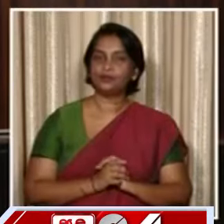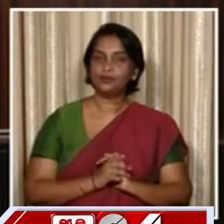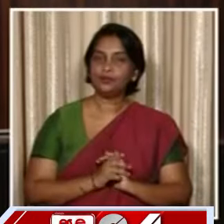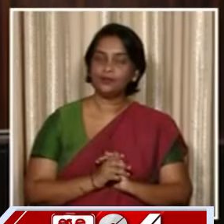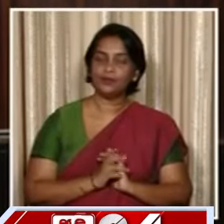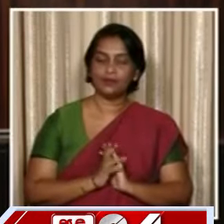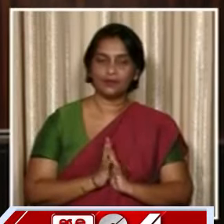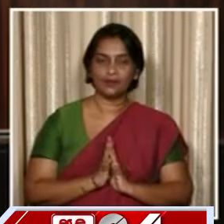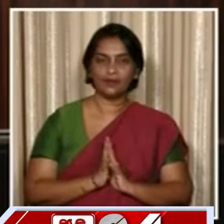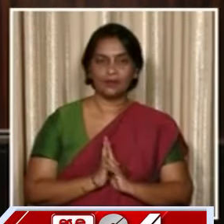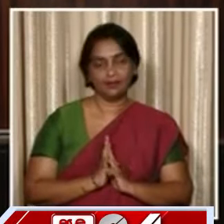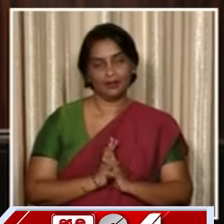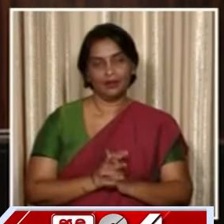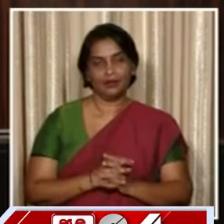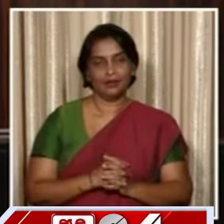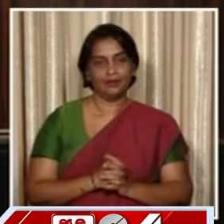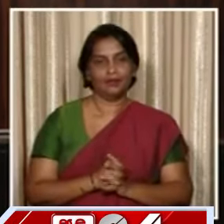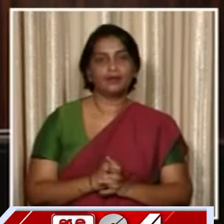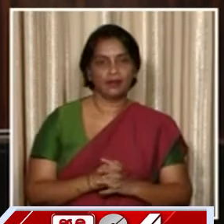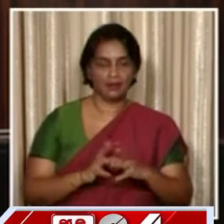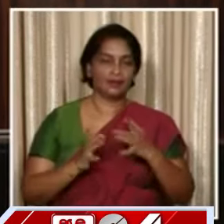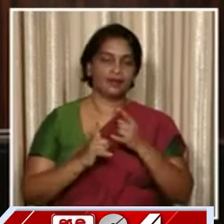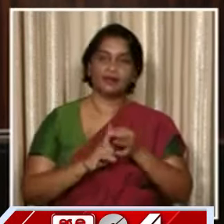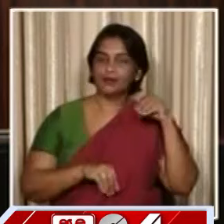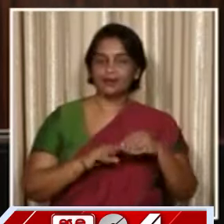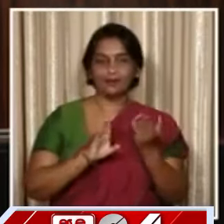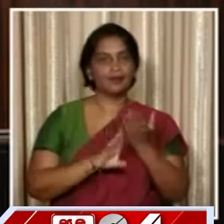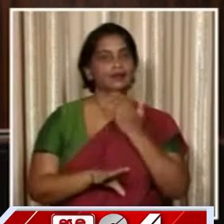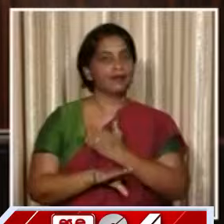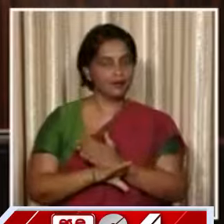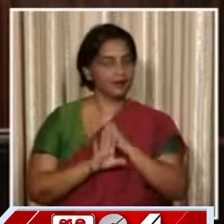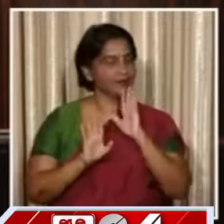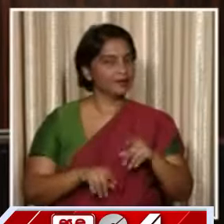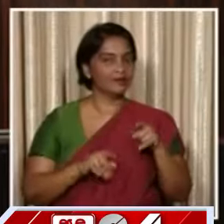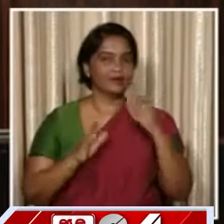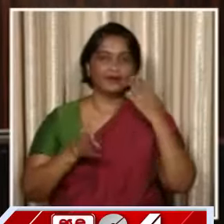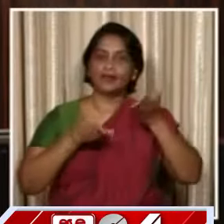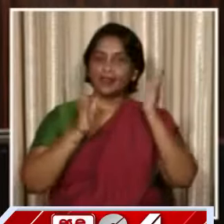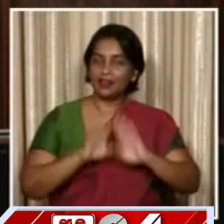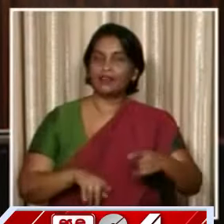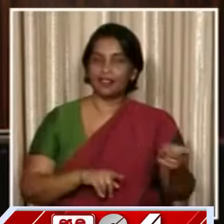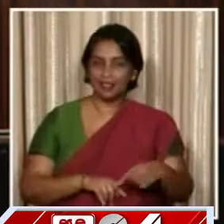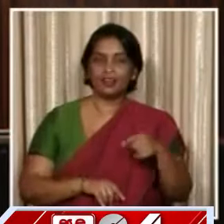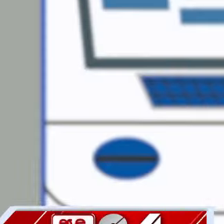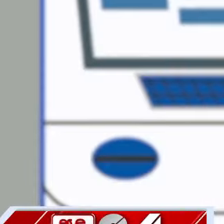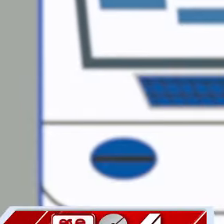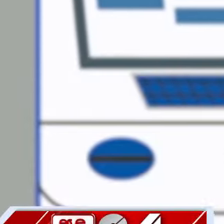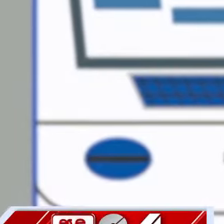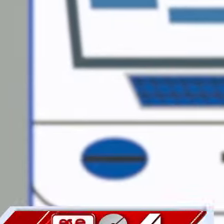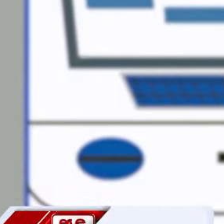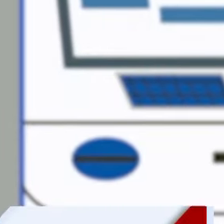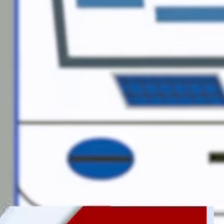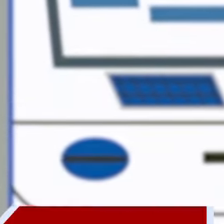මම දන්නේ මේ පාර්ලිමේන්තුවේ ජනාධිපතිවරණයට ඉස්සෙල්ලා පවත්වන අවසාන දවස කියලා මම අද දවසේ හිතන්නේ.